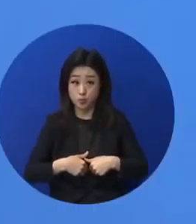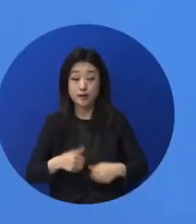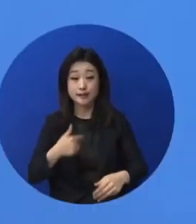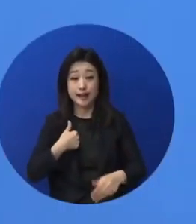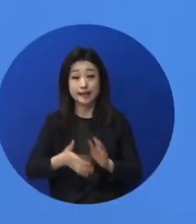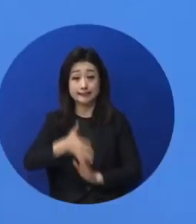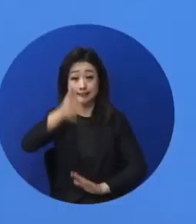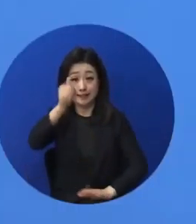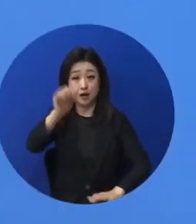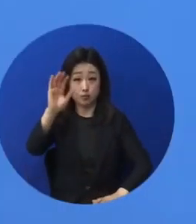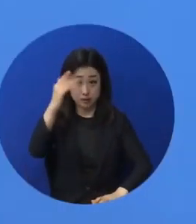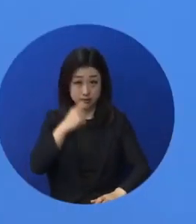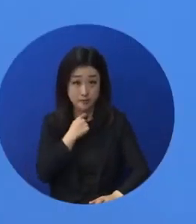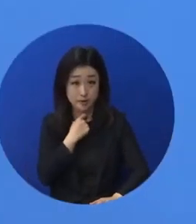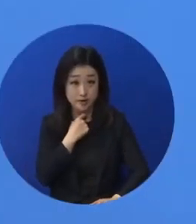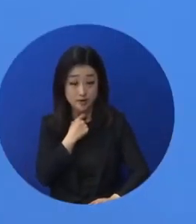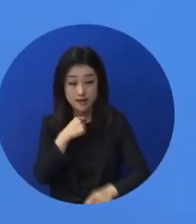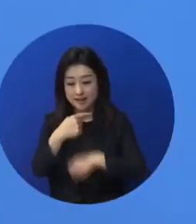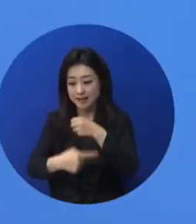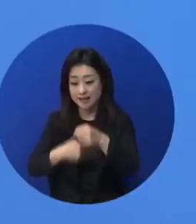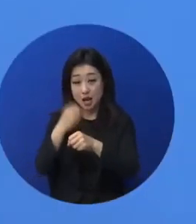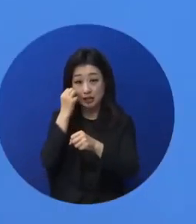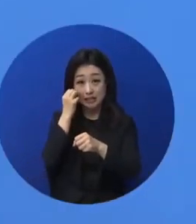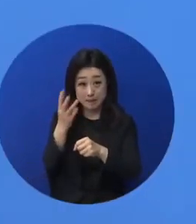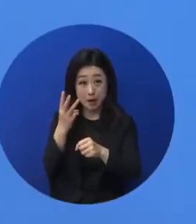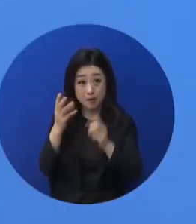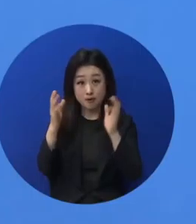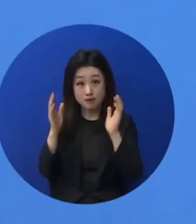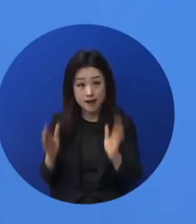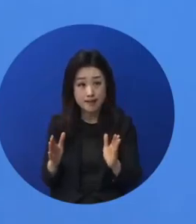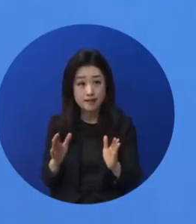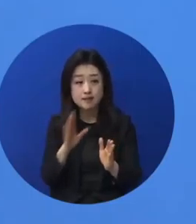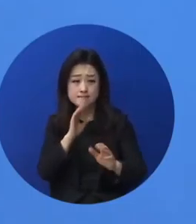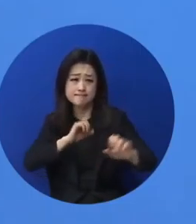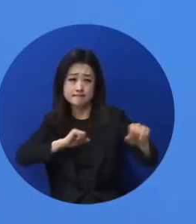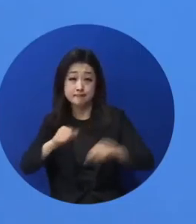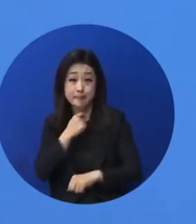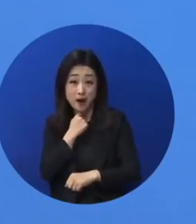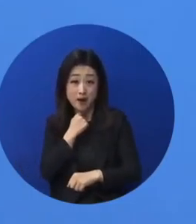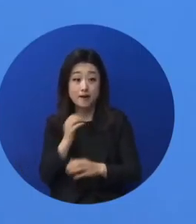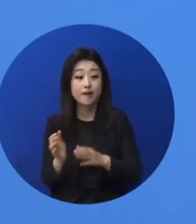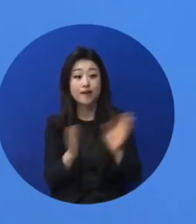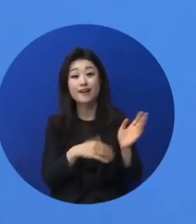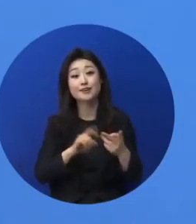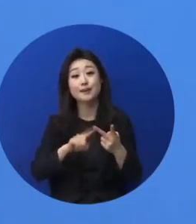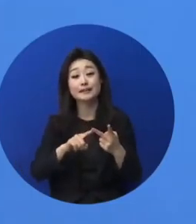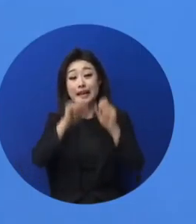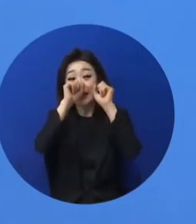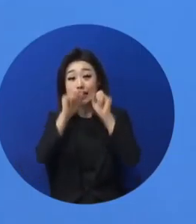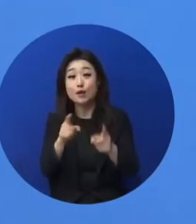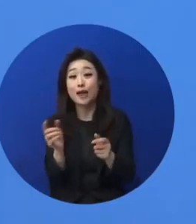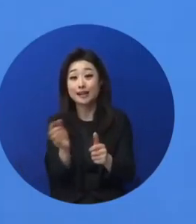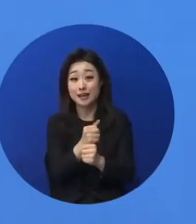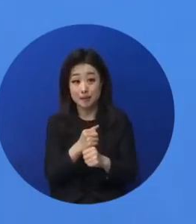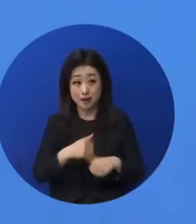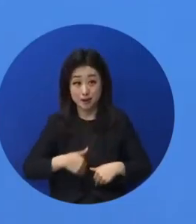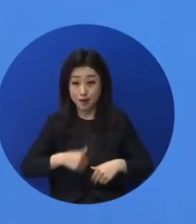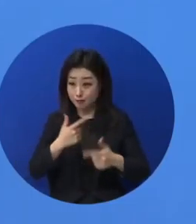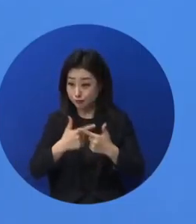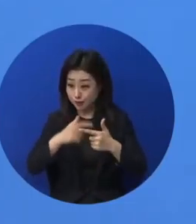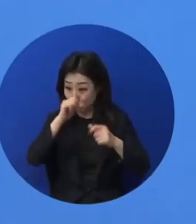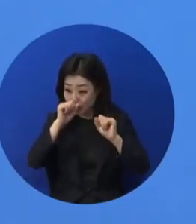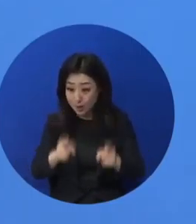시장이 1년 3개월 남은 이 시장에서 가장 핵심적인 화두라고 보여요. 자, 두 번째 기회를 잡는 부산의 기회가